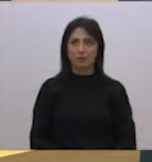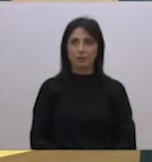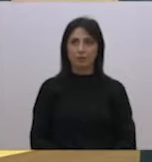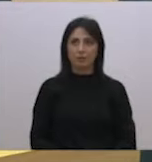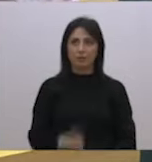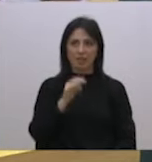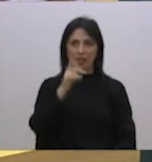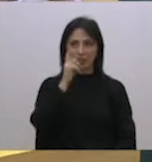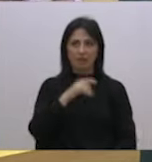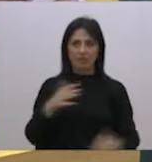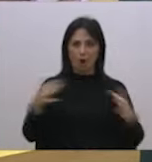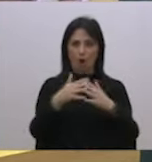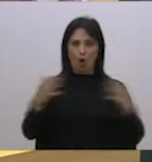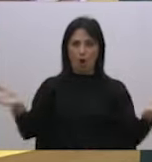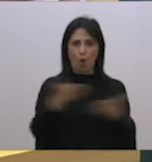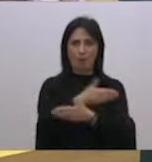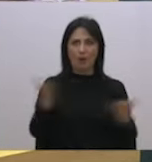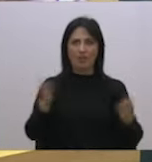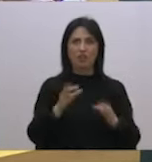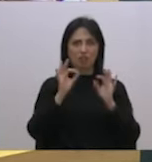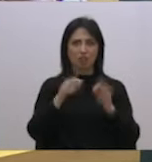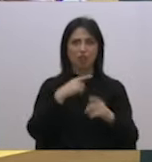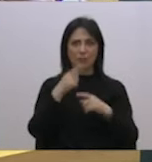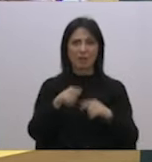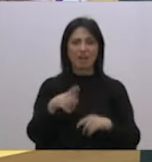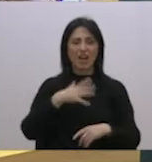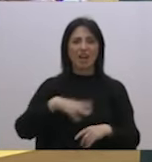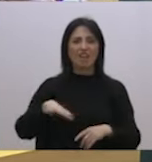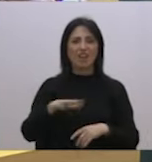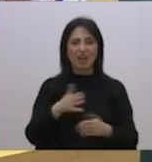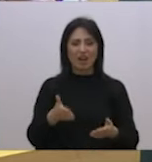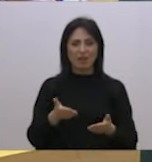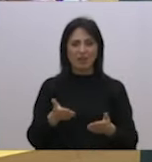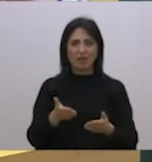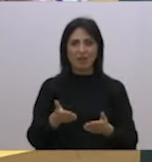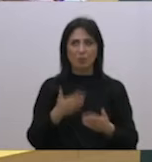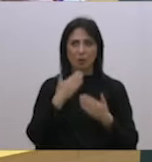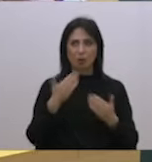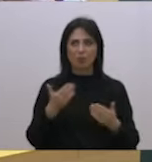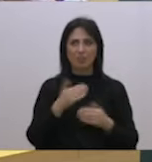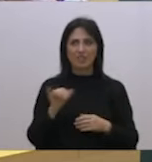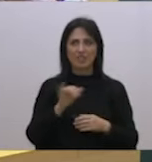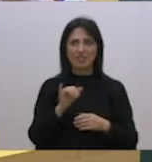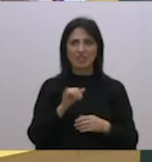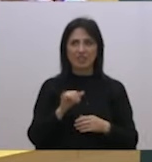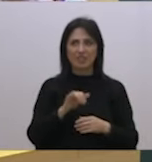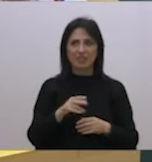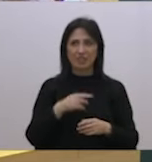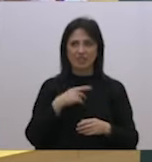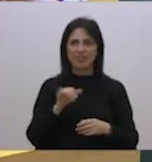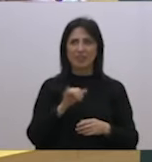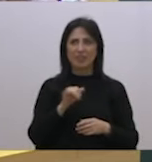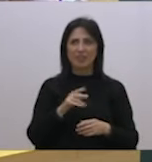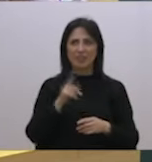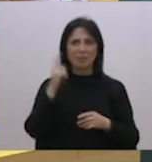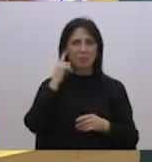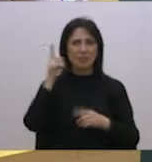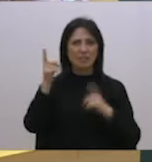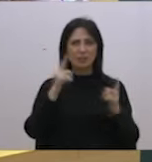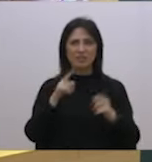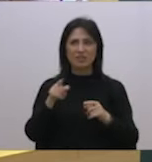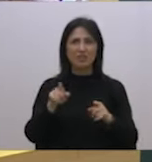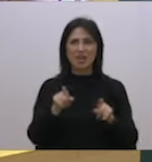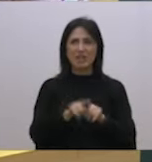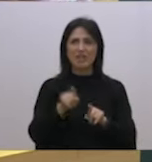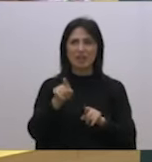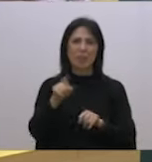Iba, domnule, eu mă tetman, ne țara, țara, sore, cu ara, e scuia ca nea, bolos, da, bolos, da. Da, s-a dat ceau de oarsă, adu-ar gărăt, ragață mi-e smis, mere, i kesi, ia,